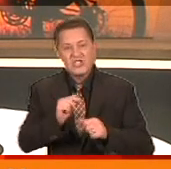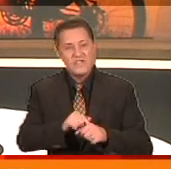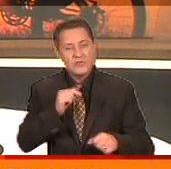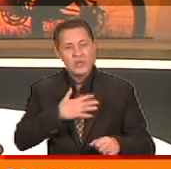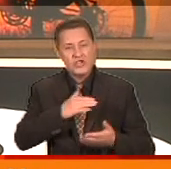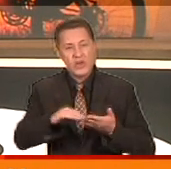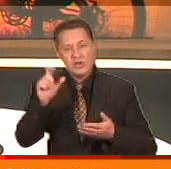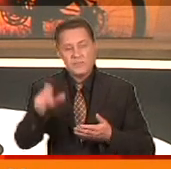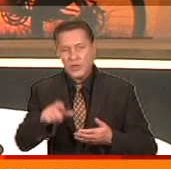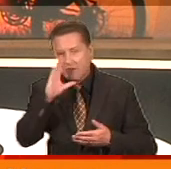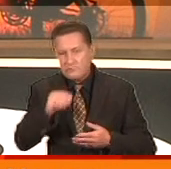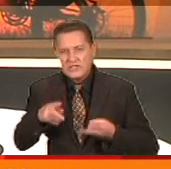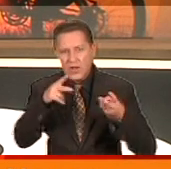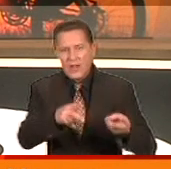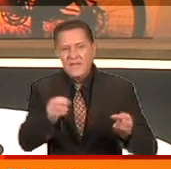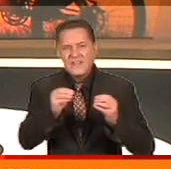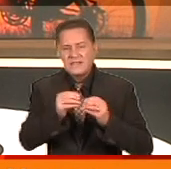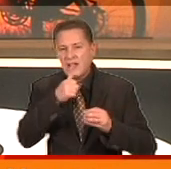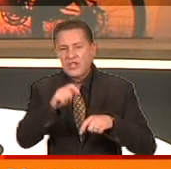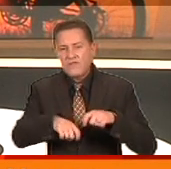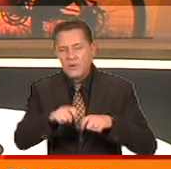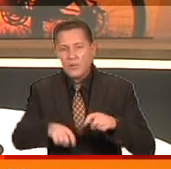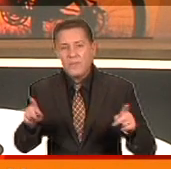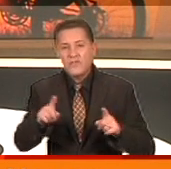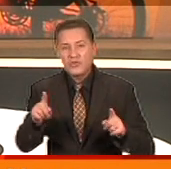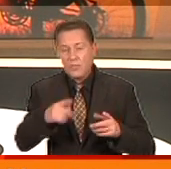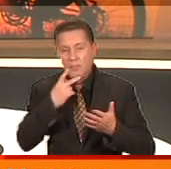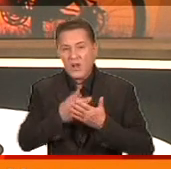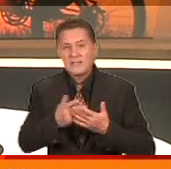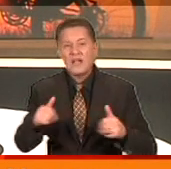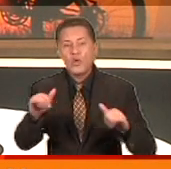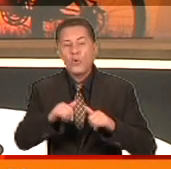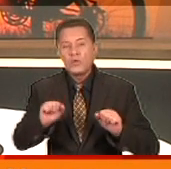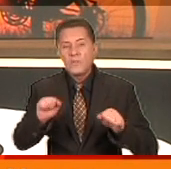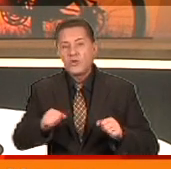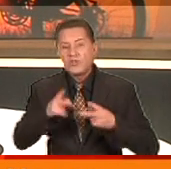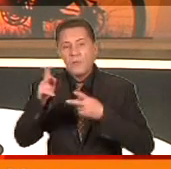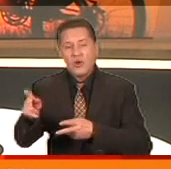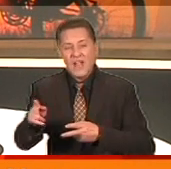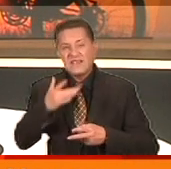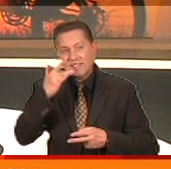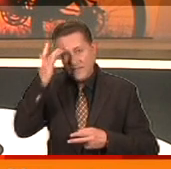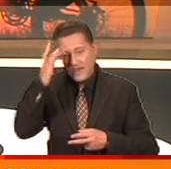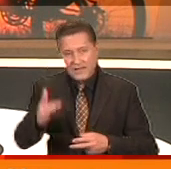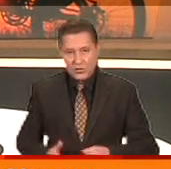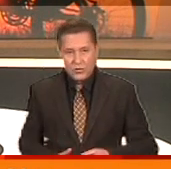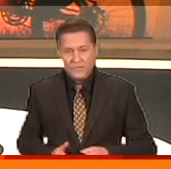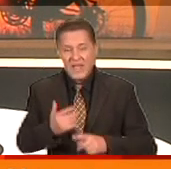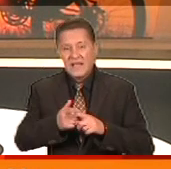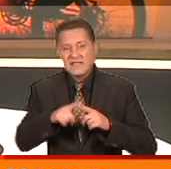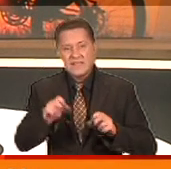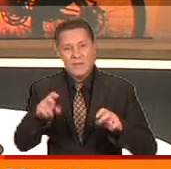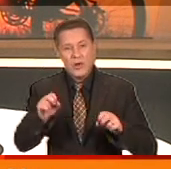Лунькова здолала десятки випробувань, аби показати, куди можна податися влітку, назбирати яскравих спогадів на рік вперед. Ці